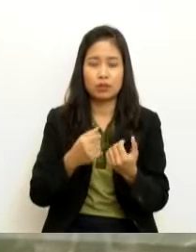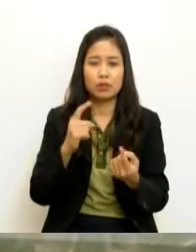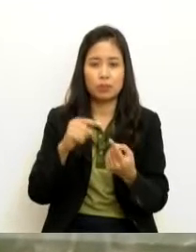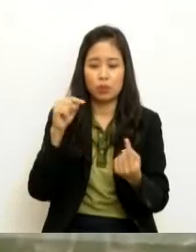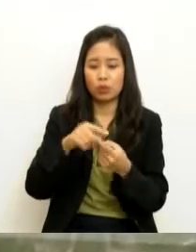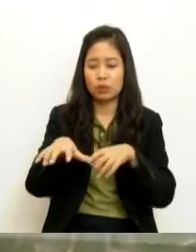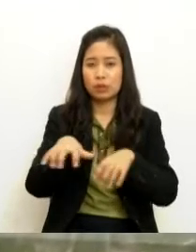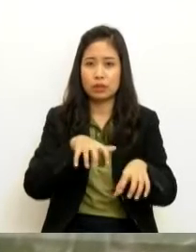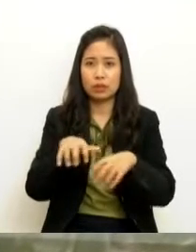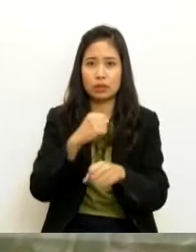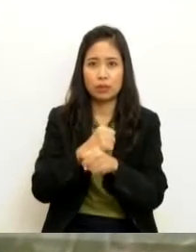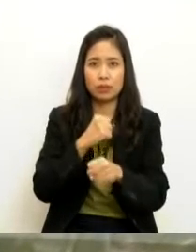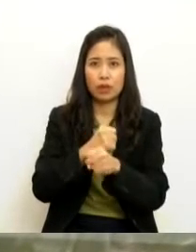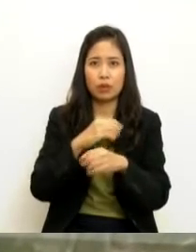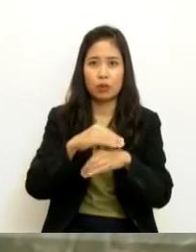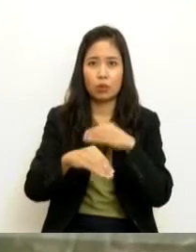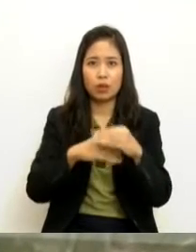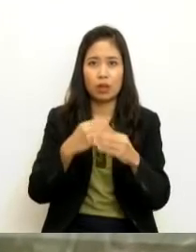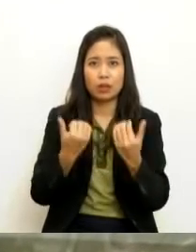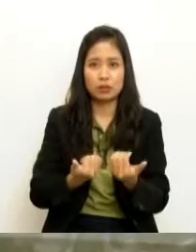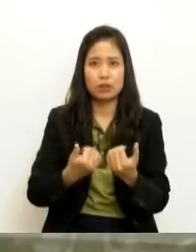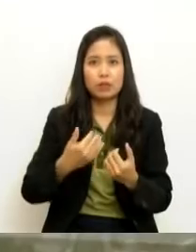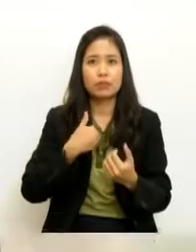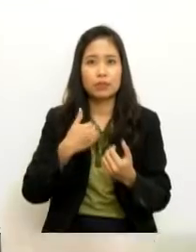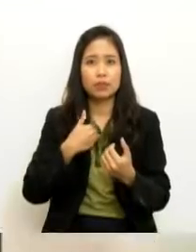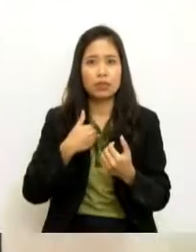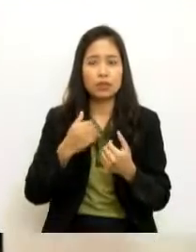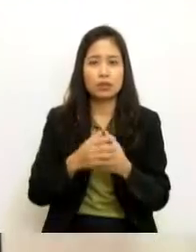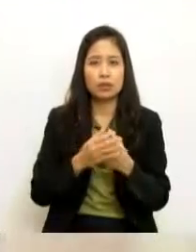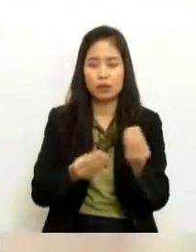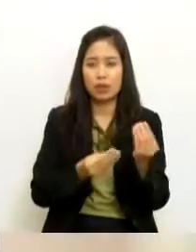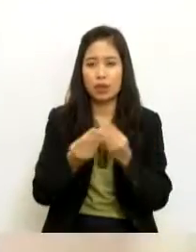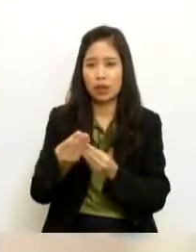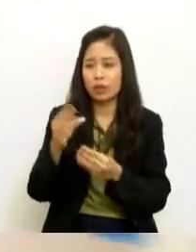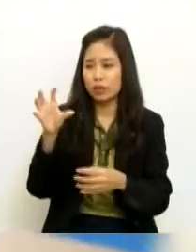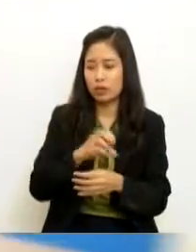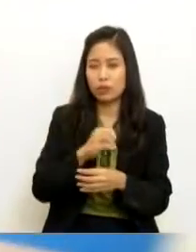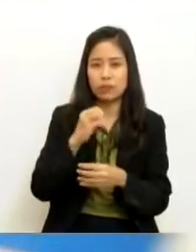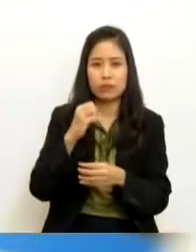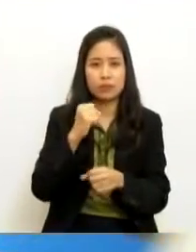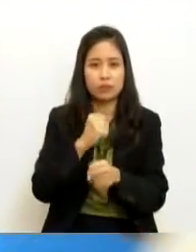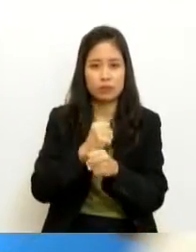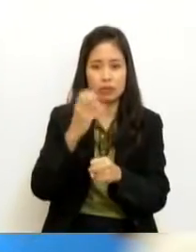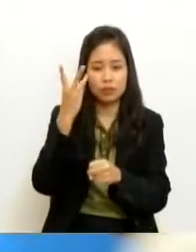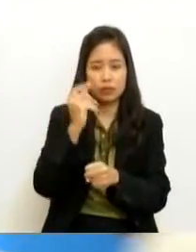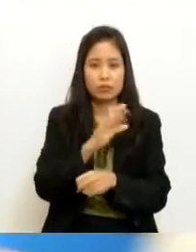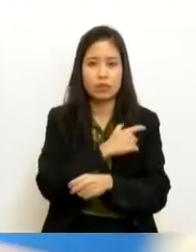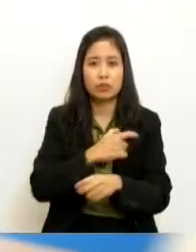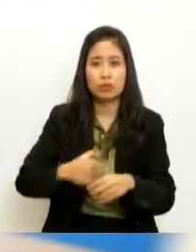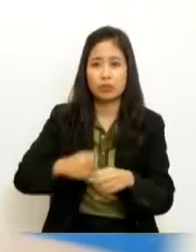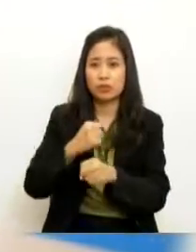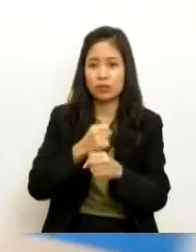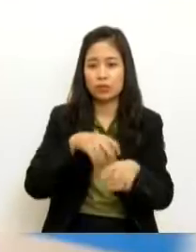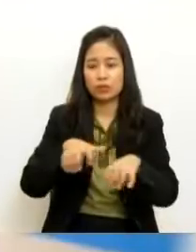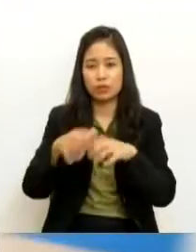ครับแล้วก็โครงการนี้ก็สำเร็จมิได้ด้วยถ้าเผื่อเราทำงานในภาครัฐอย่างเดียวนะครับก็มีการทำงานในห